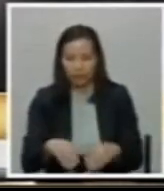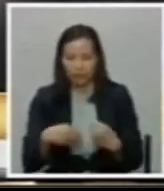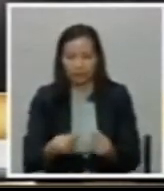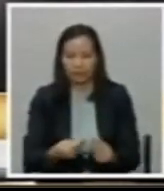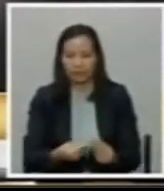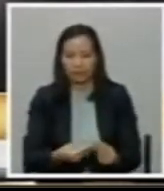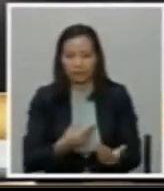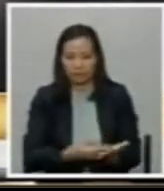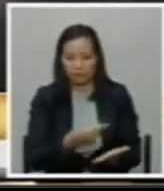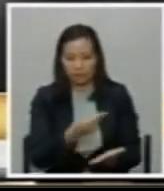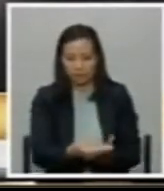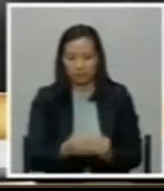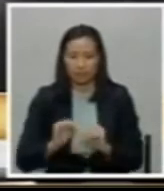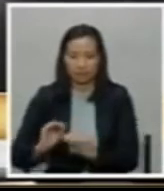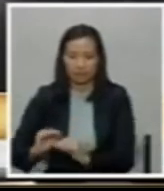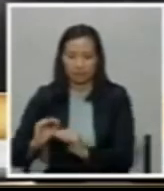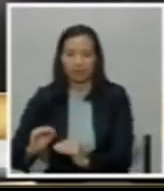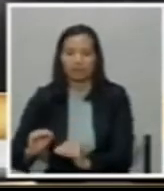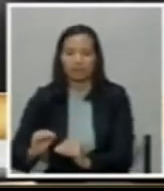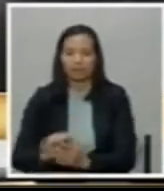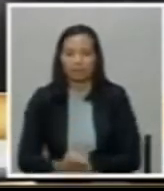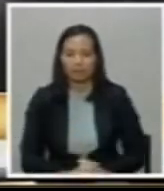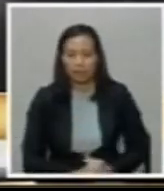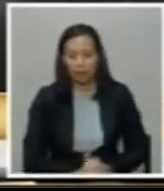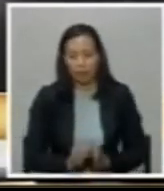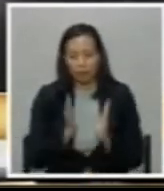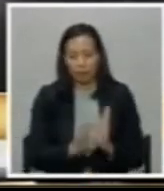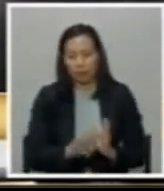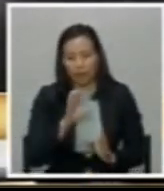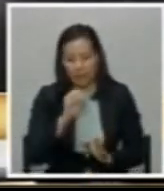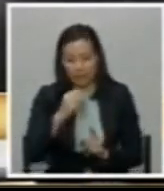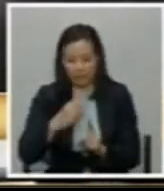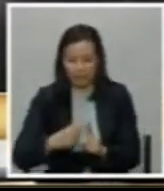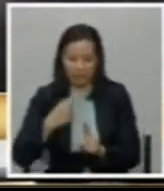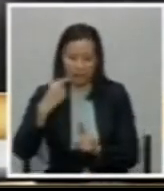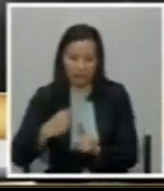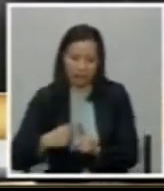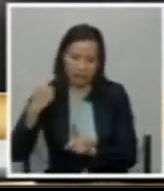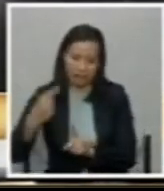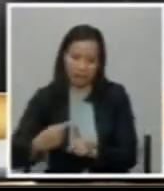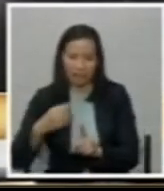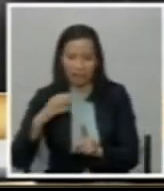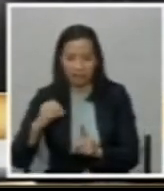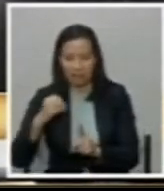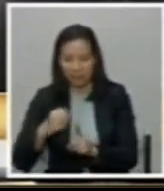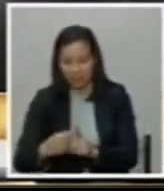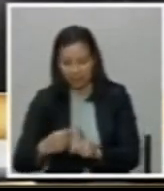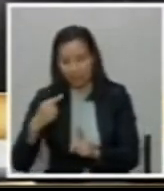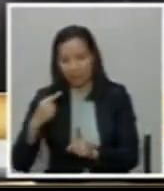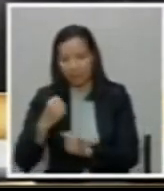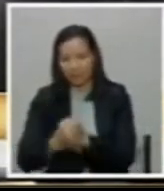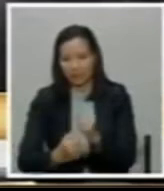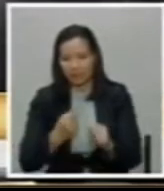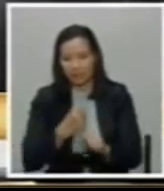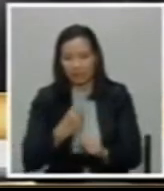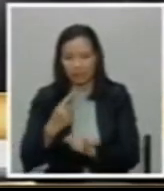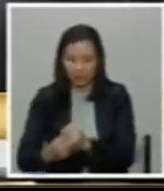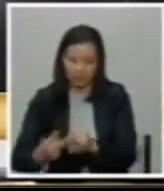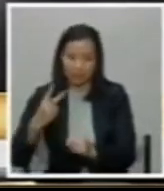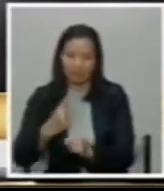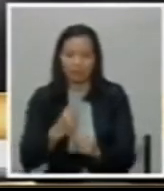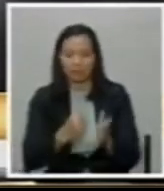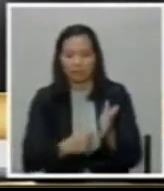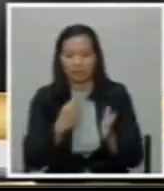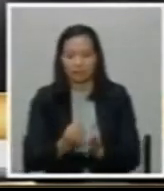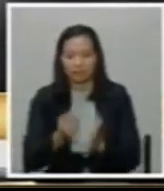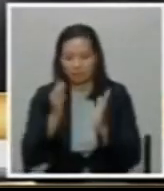ออมกันทั่วหน้านะครับคนละ50บาทต่อเดือน100บาทต่อเดือนในช่วงปีแรก2ปีแรกนะครับเพราะนั้น